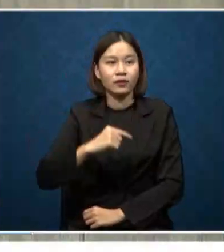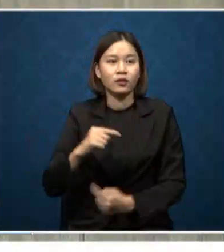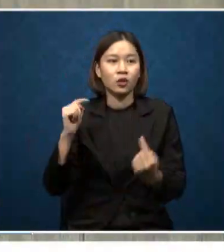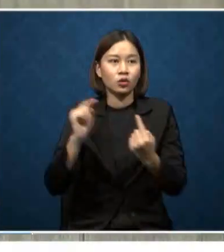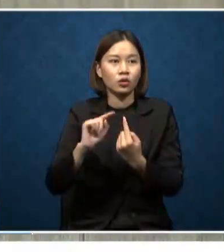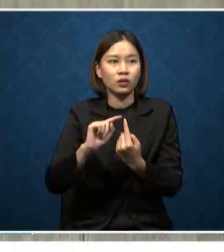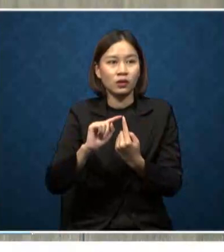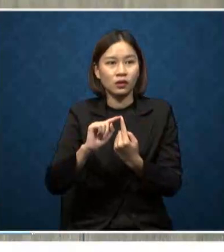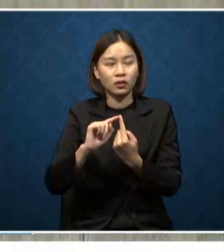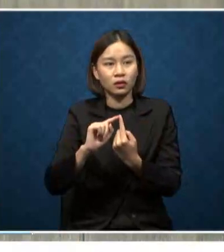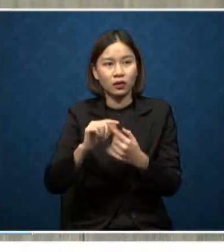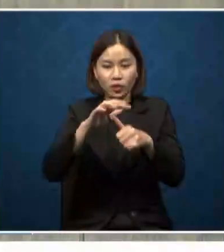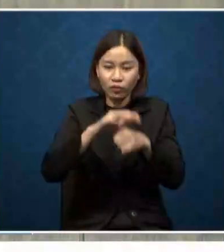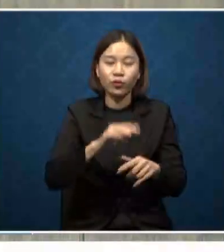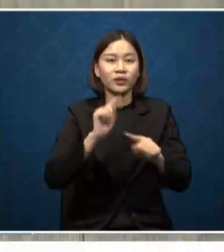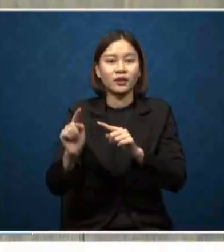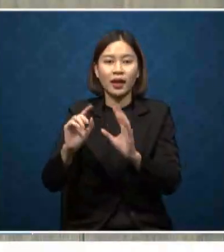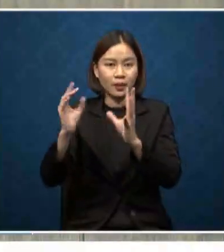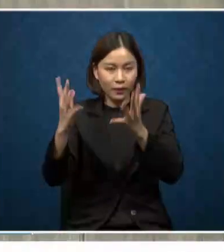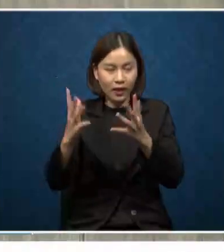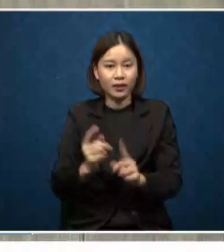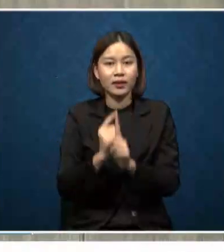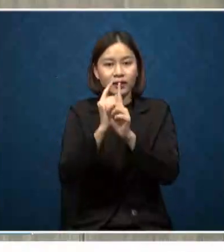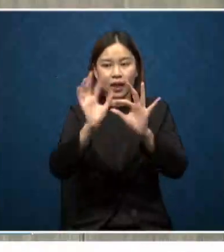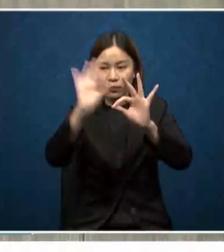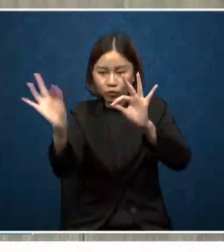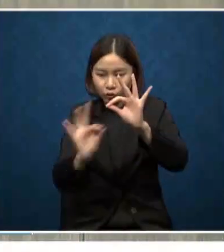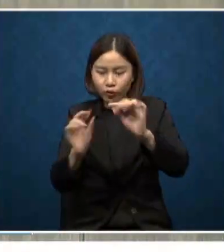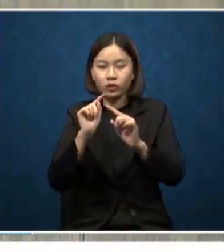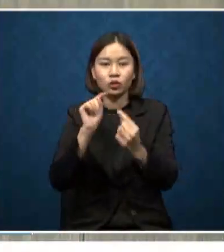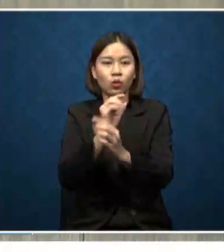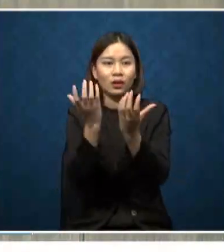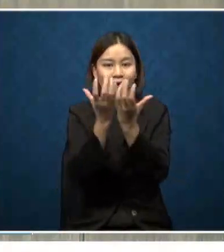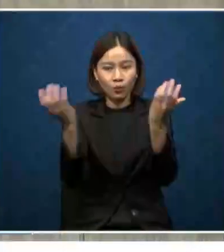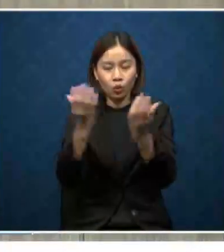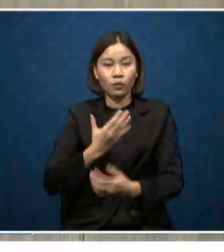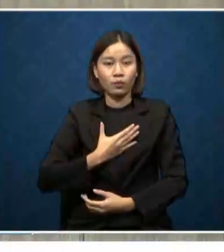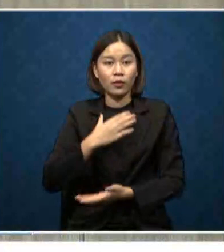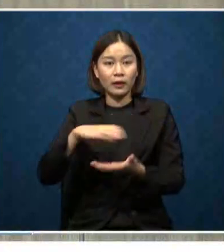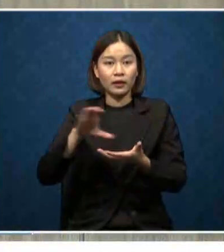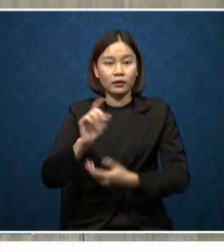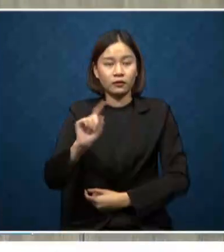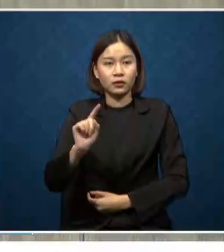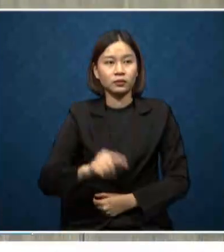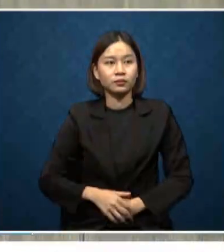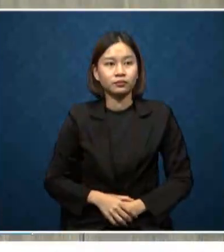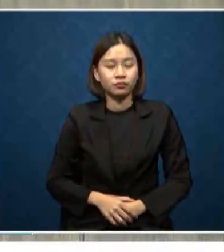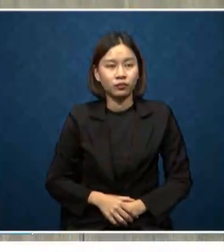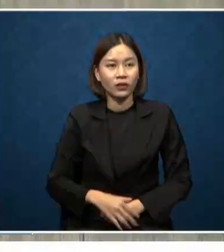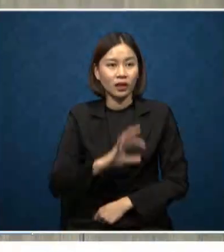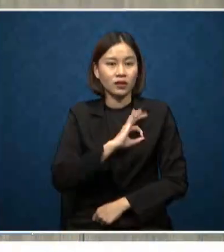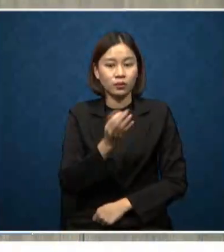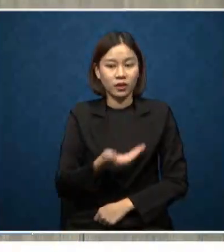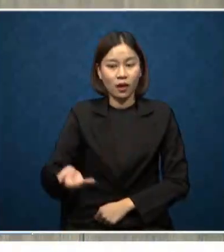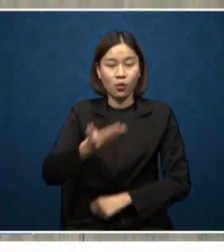อาณัตมอบหมายหรือความครอบงำใดๆตามที่บัญญัติไว้ในรัฐธรรมนูญผมกราบเรียนว่าว่าเมื่อสมาชิกได้